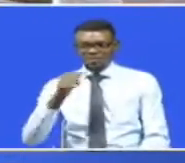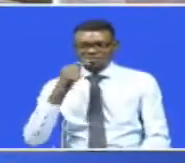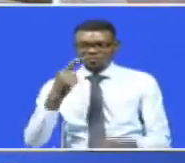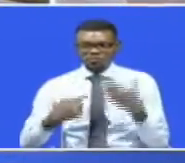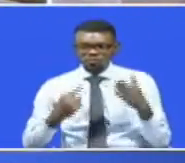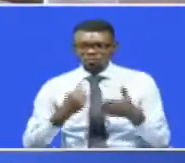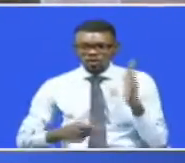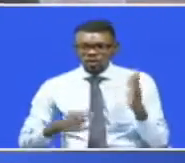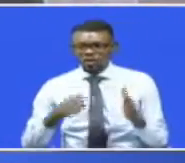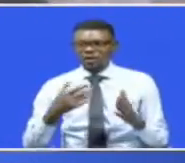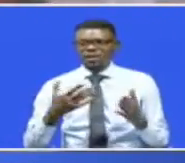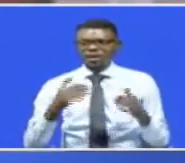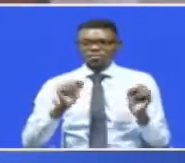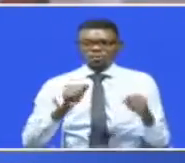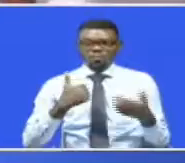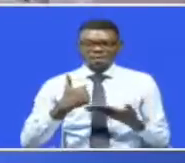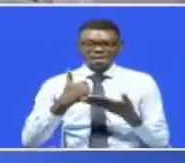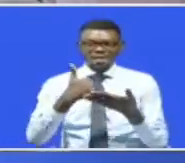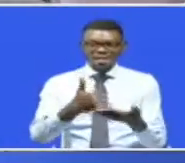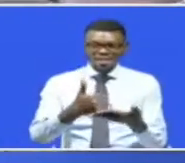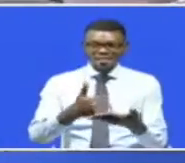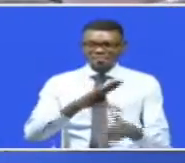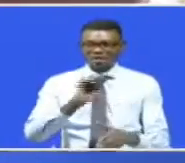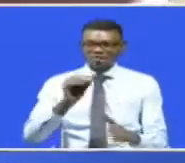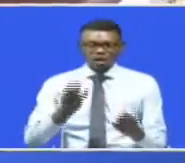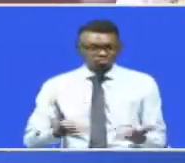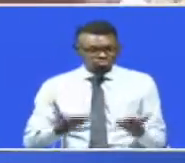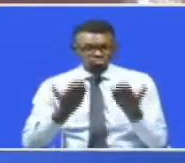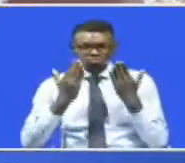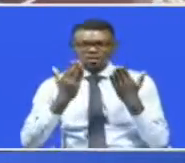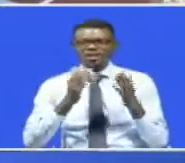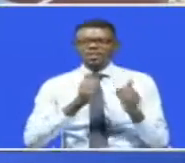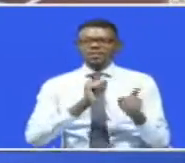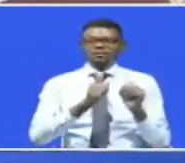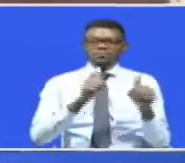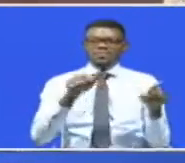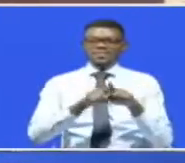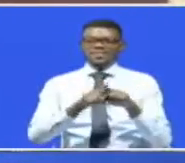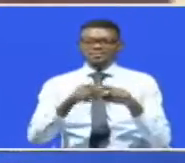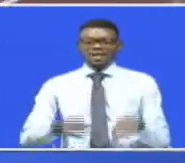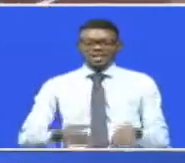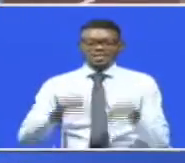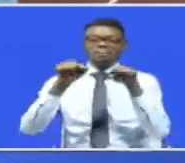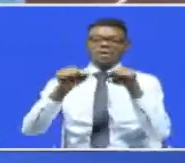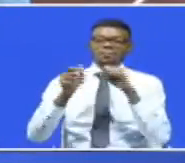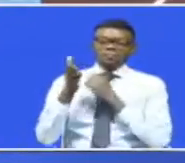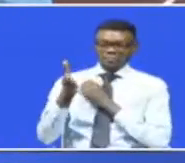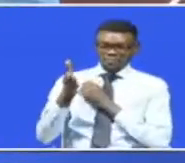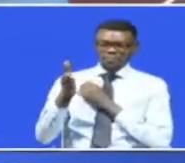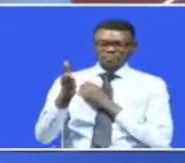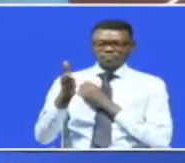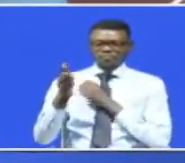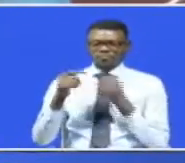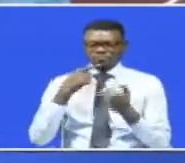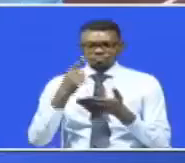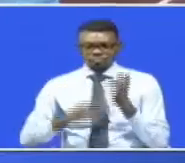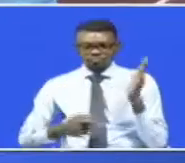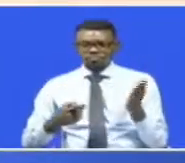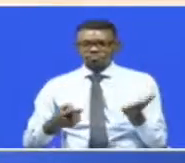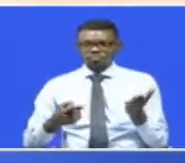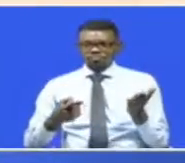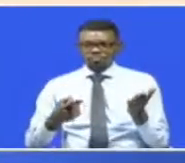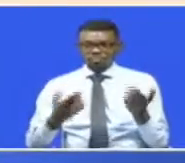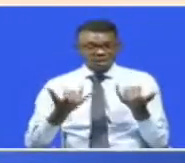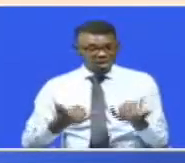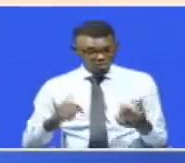huu utasaidia ukanda huu wa Afrika kuboresha viwango vya mchezo huu, huku mwenyekiti wa ulengaji shabaha nchini Martin Chengwa akisema kwamba